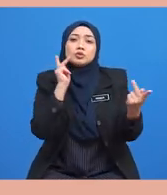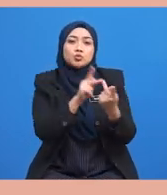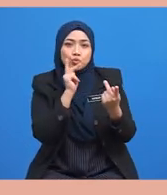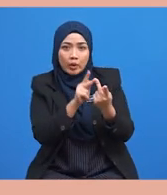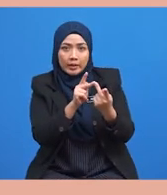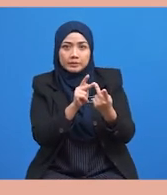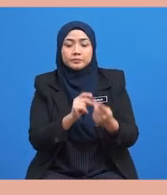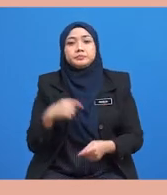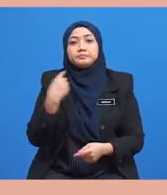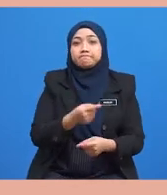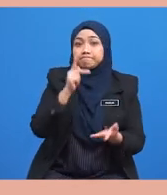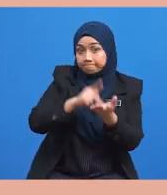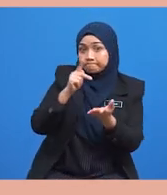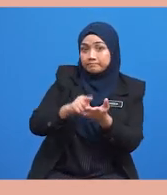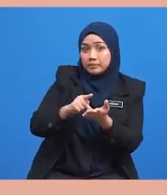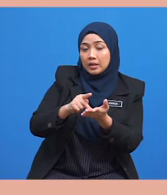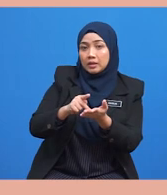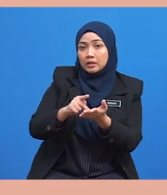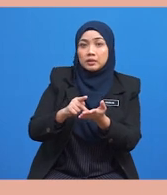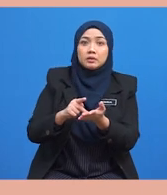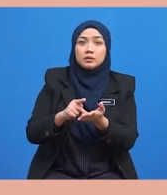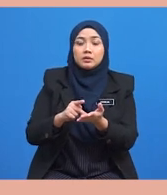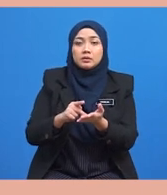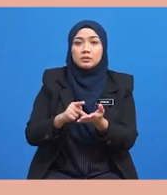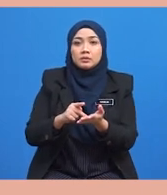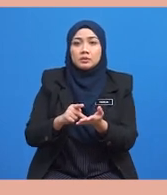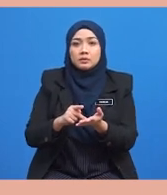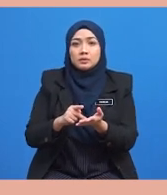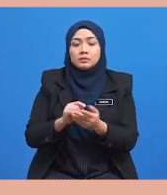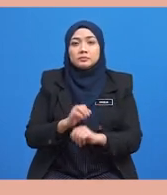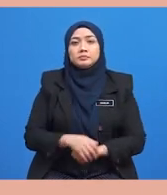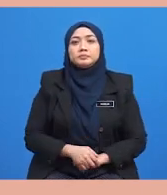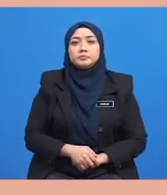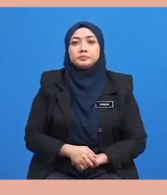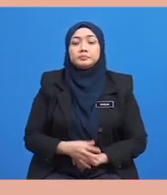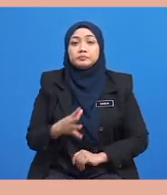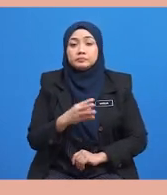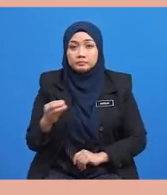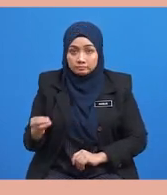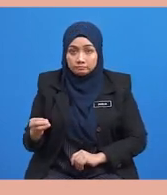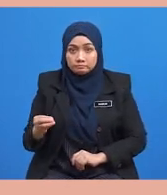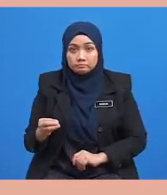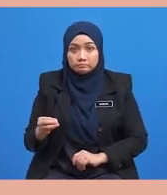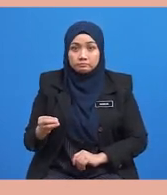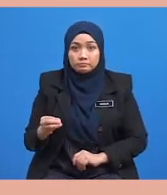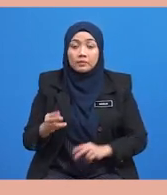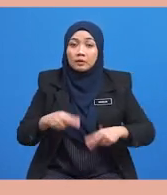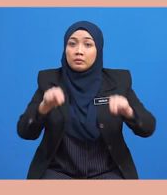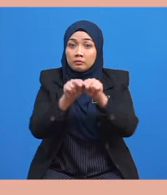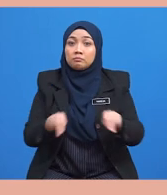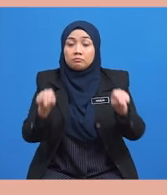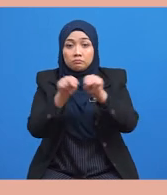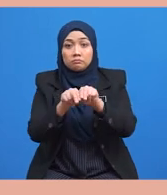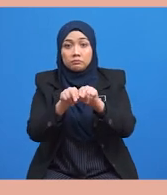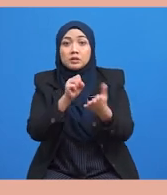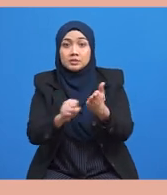Kita hitung nilai sisihan piawai bagi setiap set data tersebut. Kemudian, berdasarkan nilai-nilai